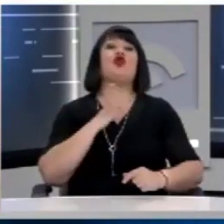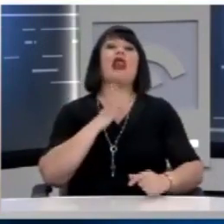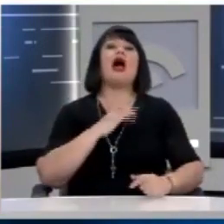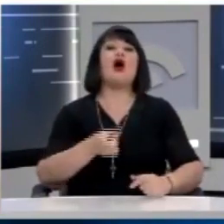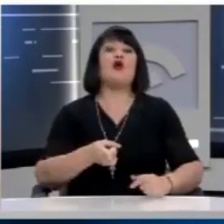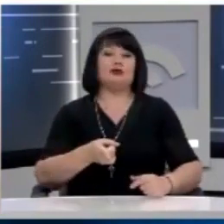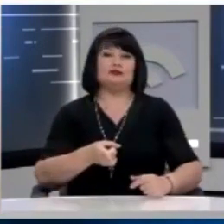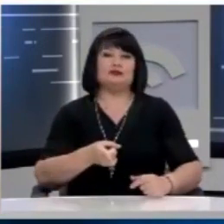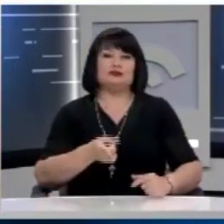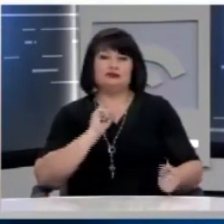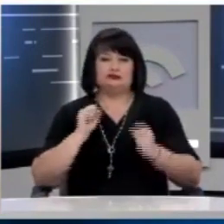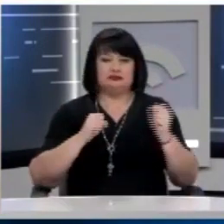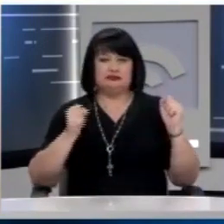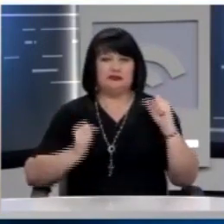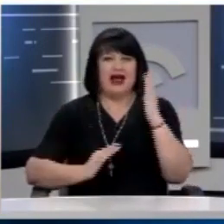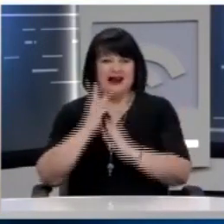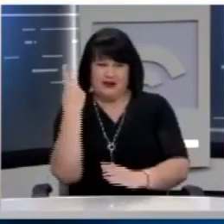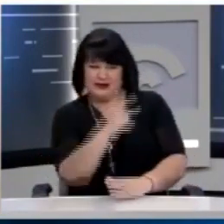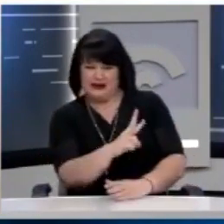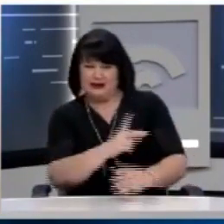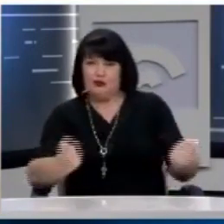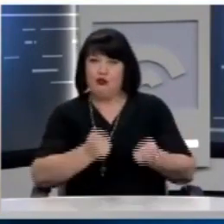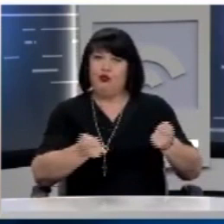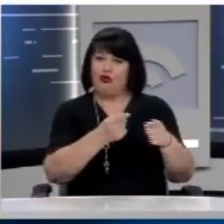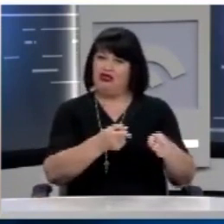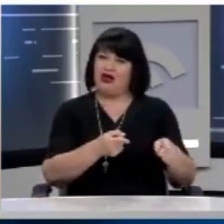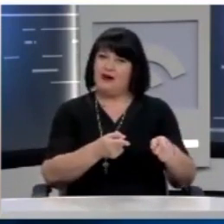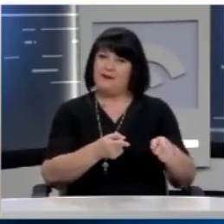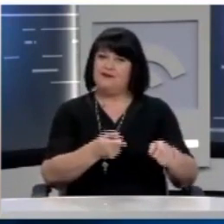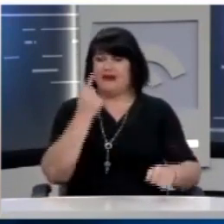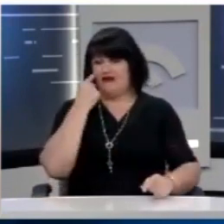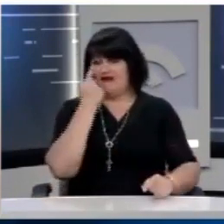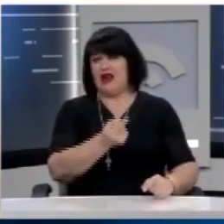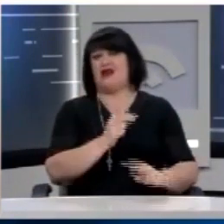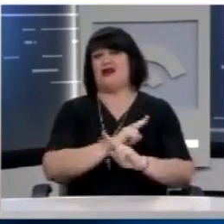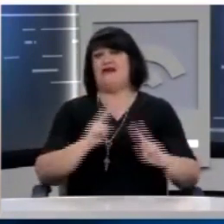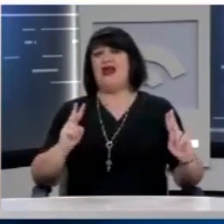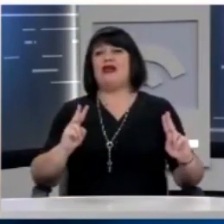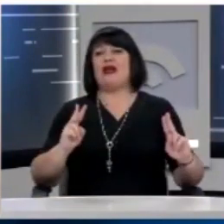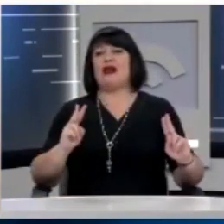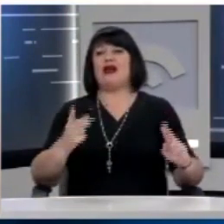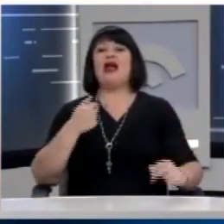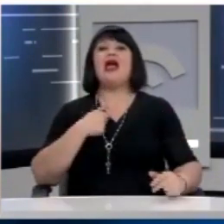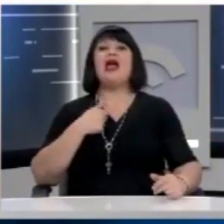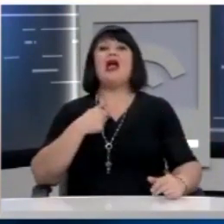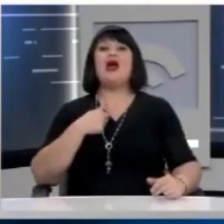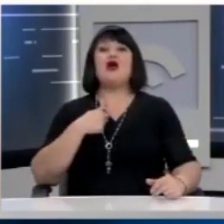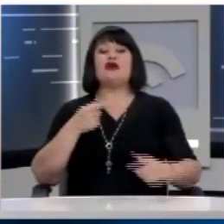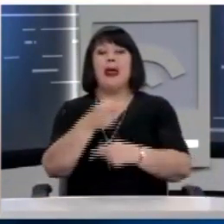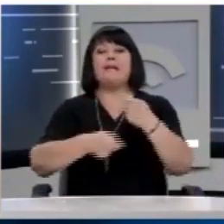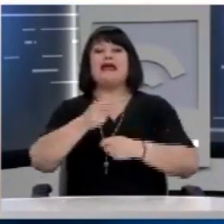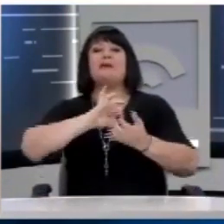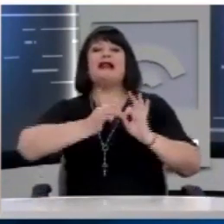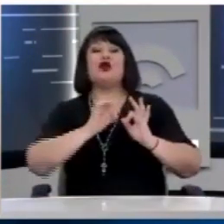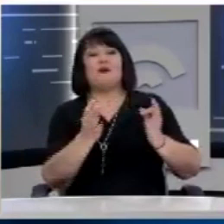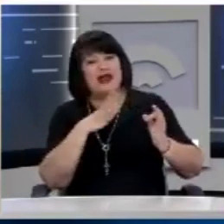βαθύς αντιδραστικός χαρακτήρας της ανάπτυξής σας είναι οφθαλμοφανής, γιατί η ενίσχυση της κερδοφορίας των